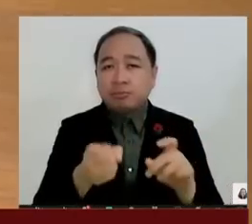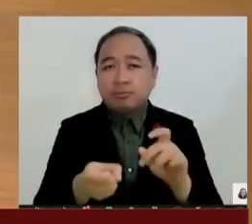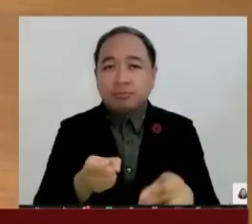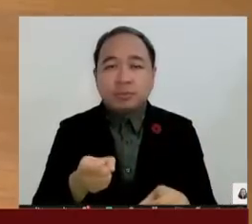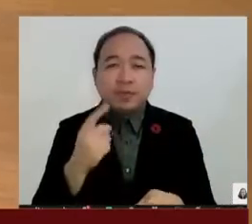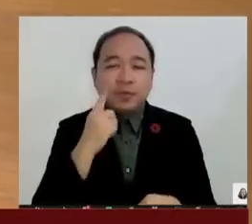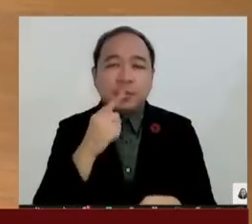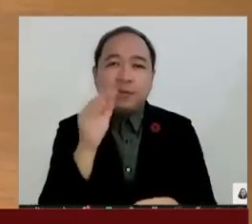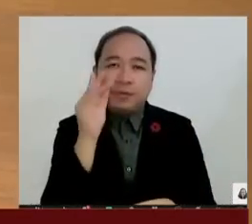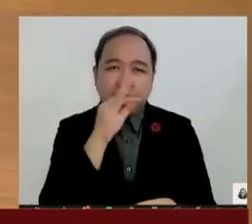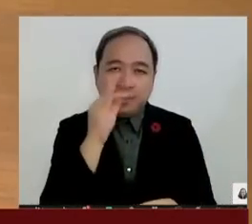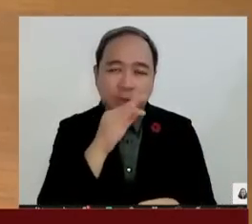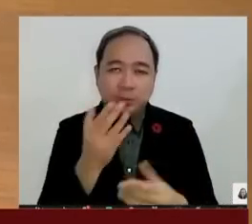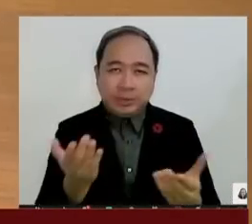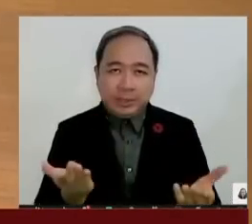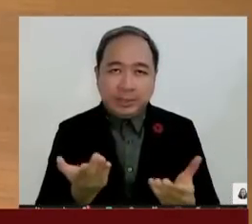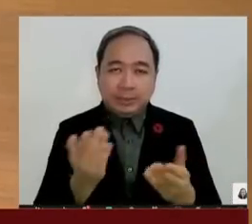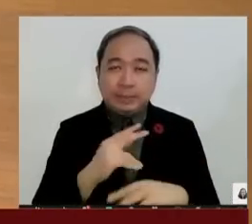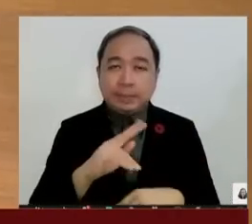sa buong bansa.